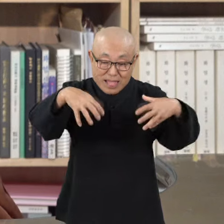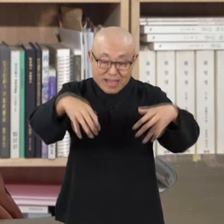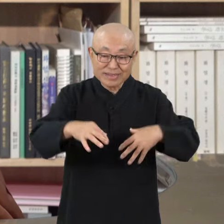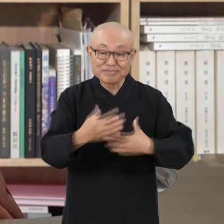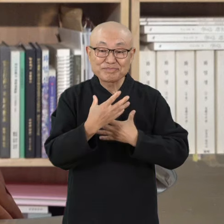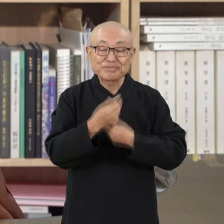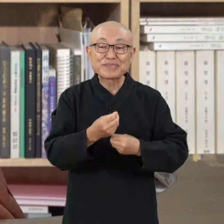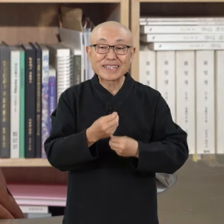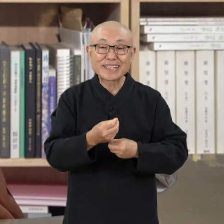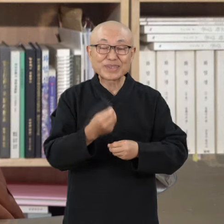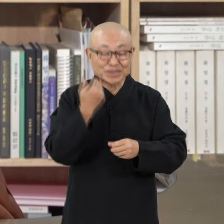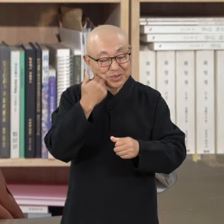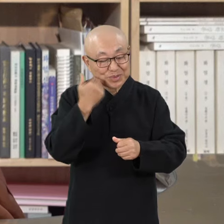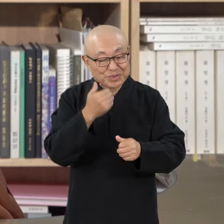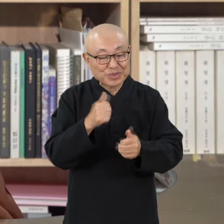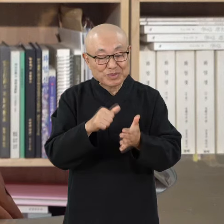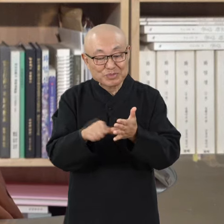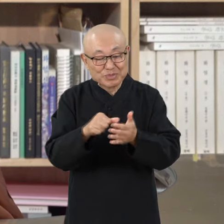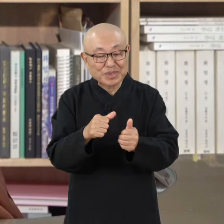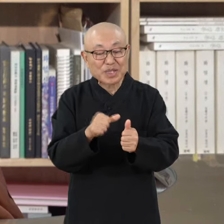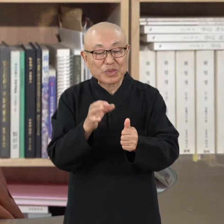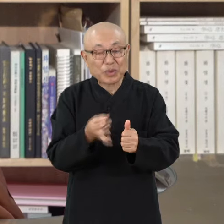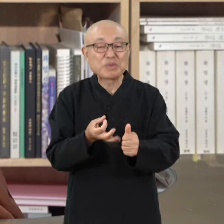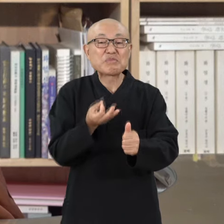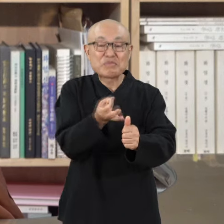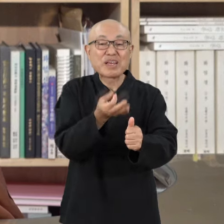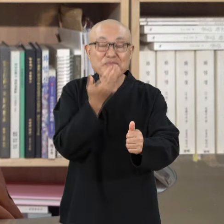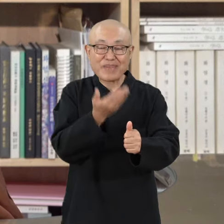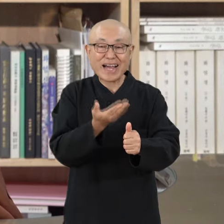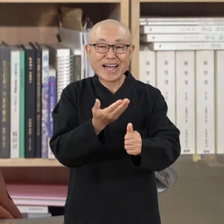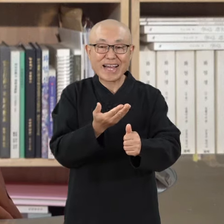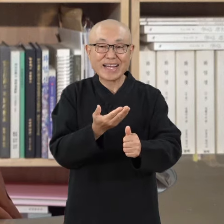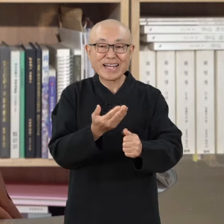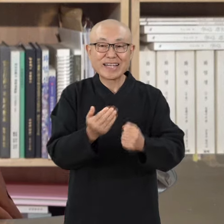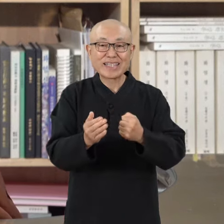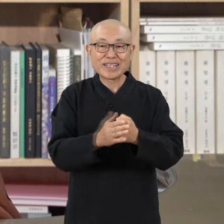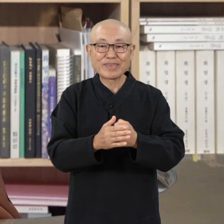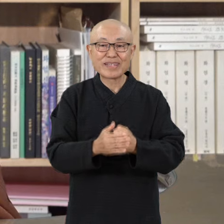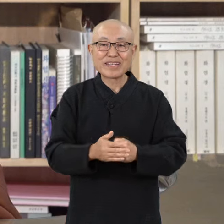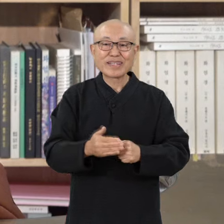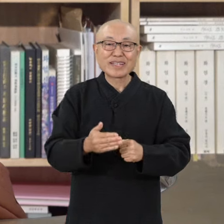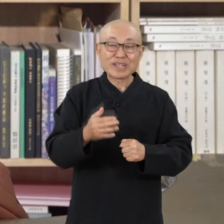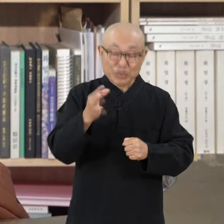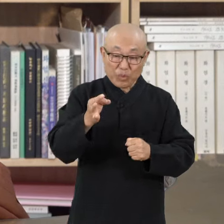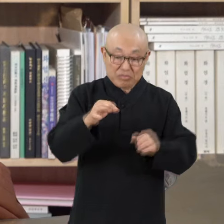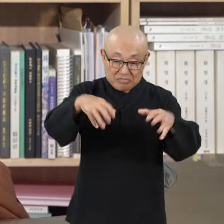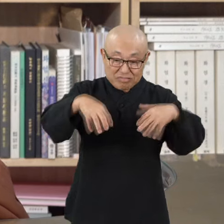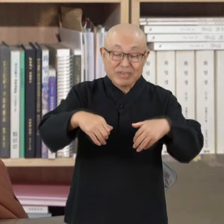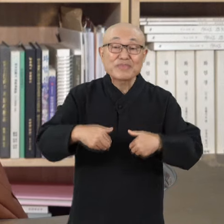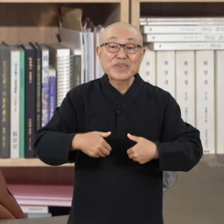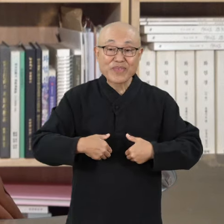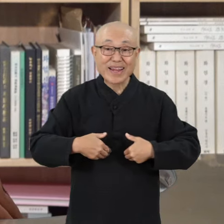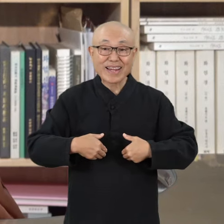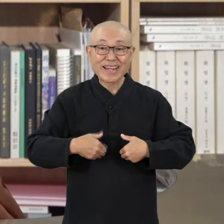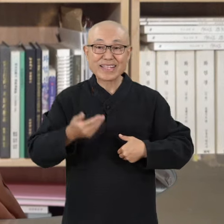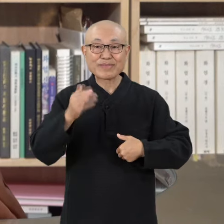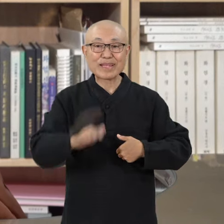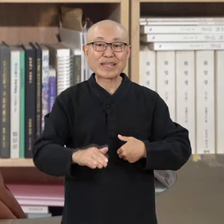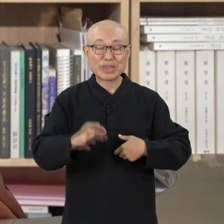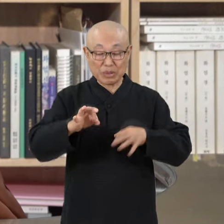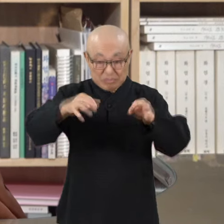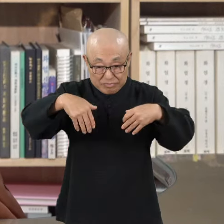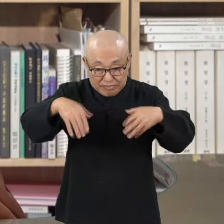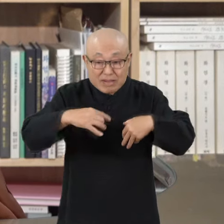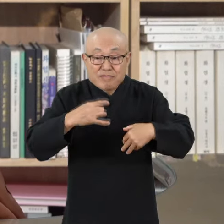남에게 베풀기도 하고 공덕을 지을 수도 있기 때문에 결코 소홀히 할 수는 없지만 그것이